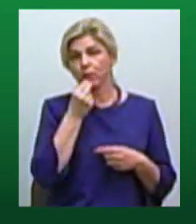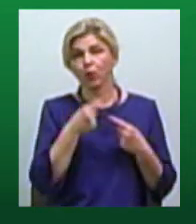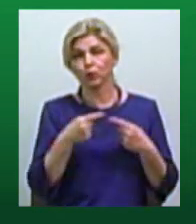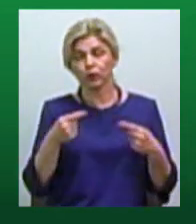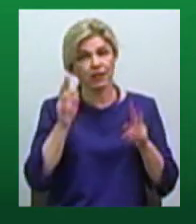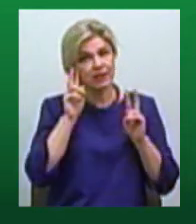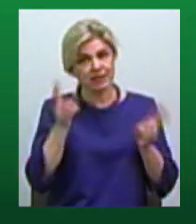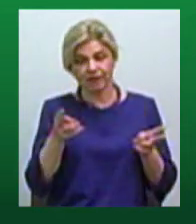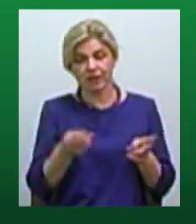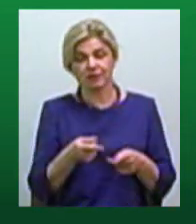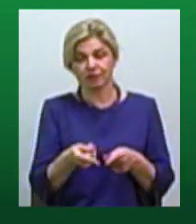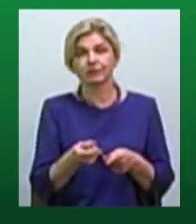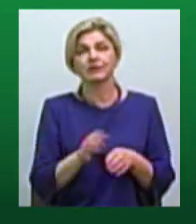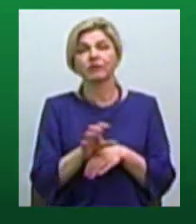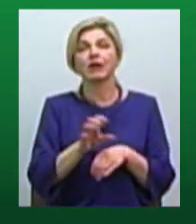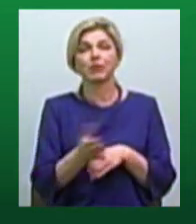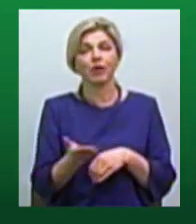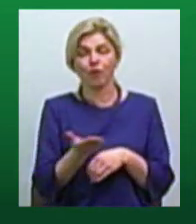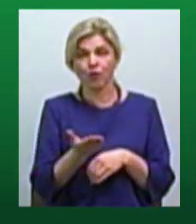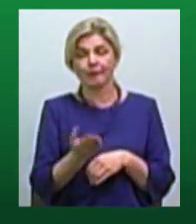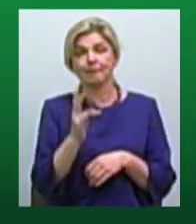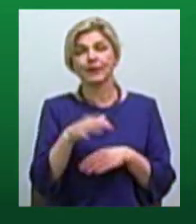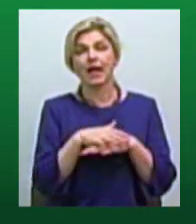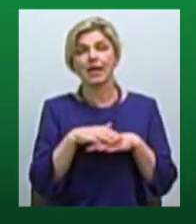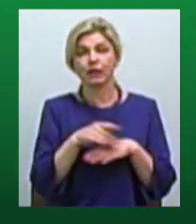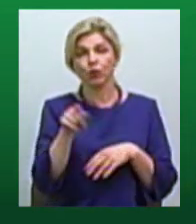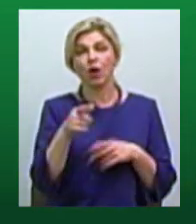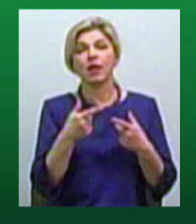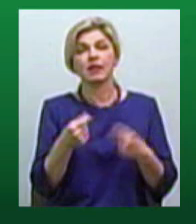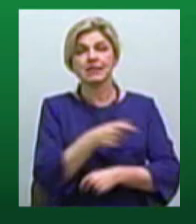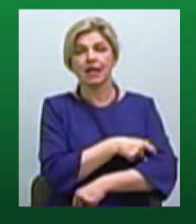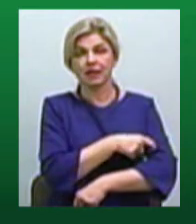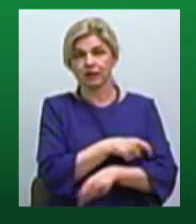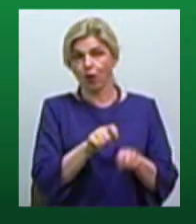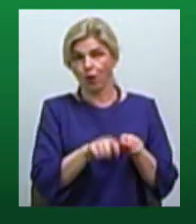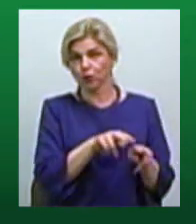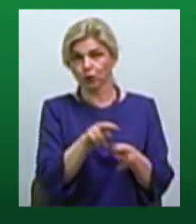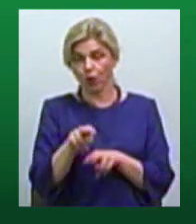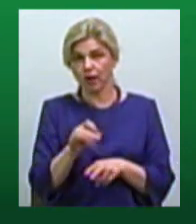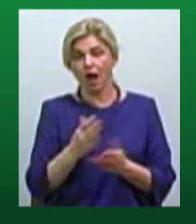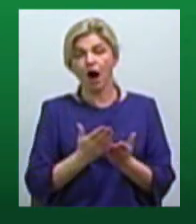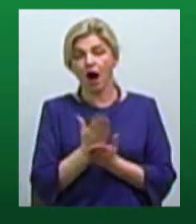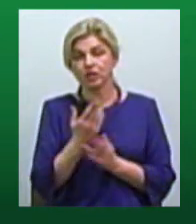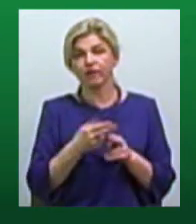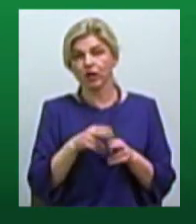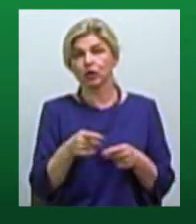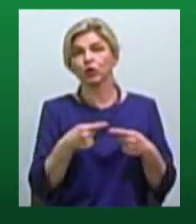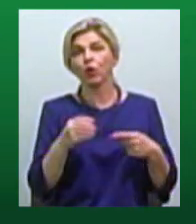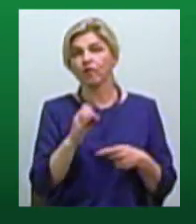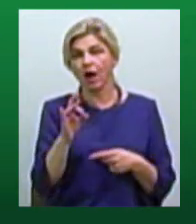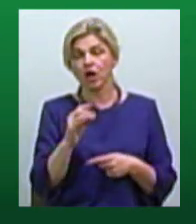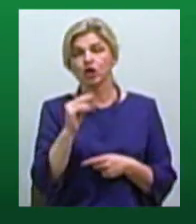невідомого походження. Навіть на тих же ринках є якийсь там ветеринарний контроль. Відповідно, якість цих товарів, чеки не